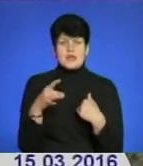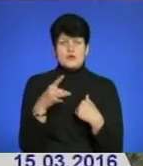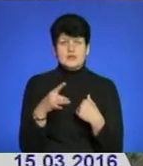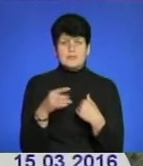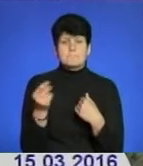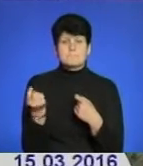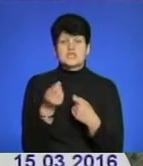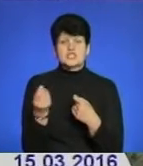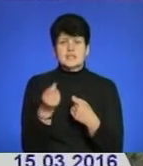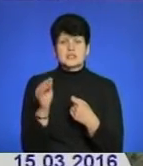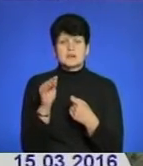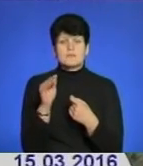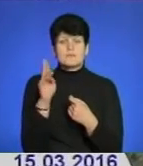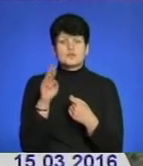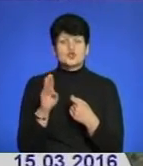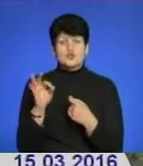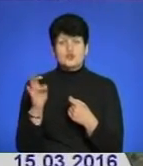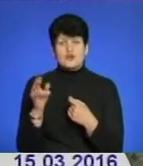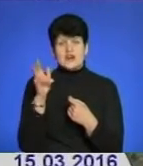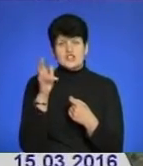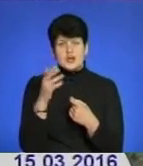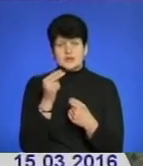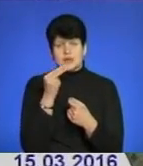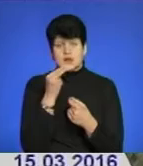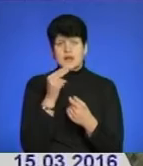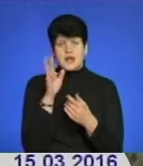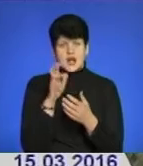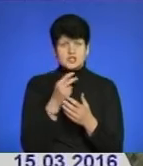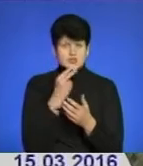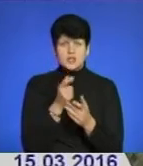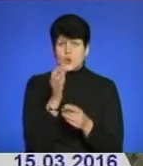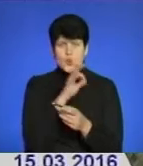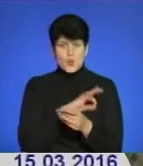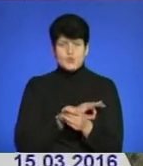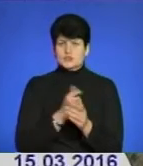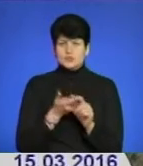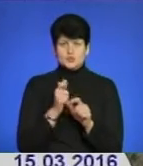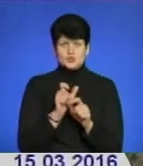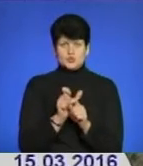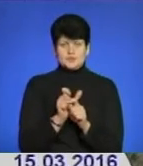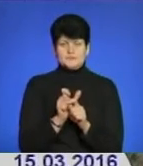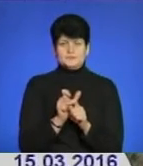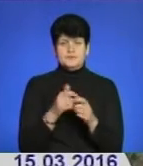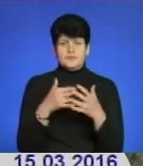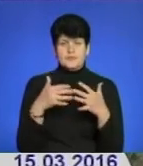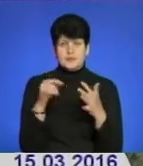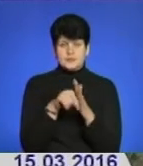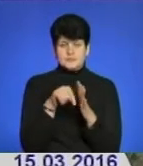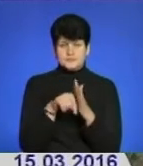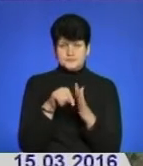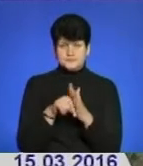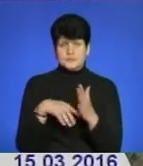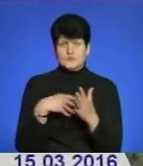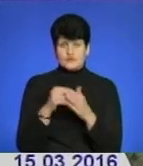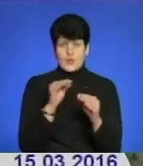бути пшенична, пшоняна, гречана каша є дуже корисною як по вмісту вітамінів, мікроелементів, а також по